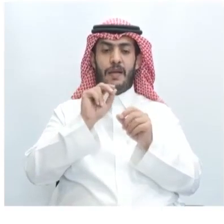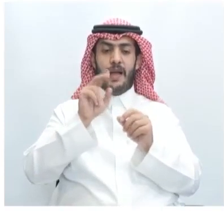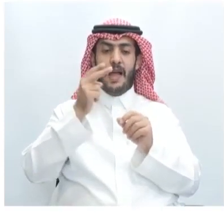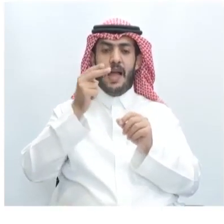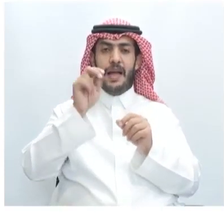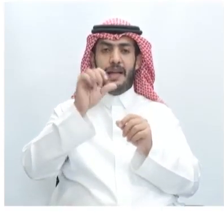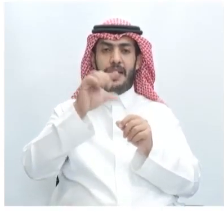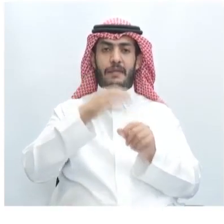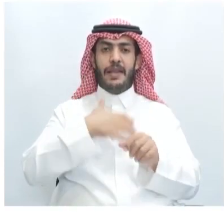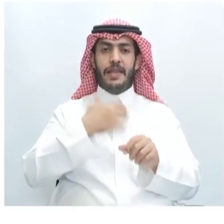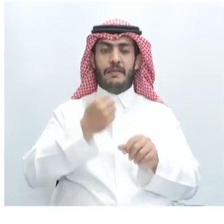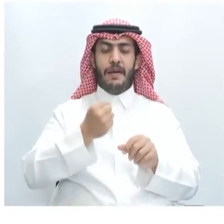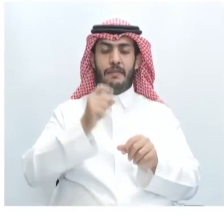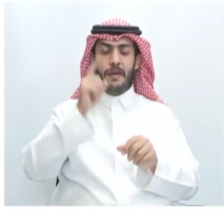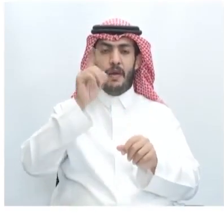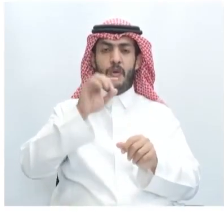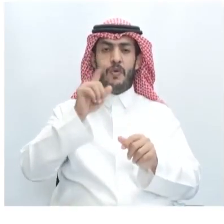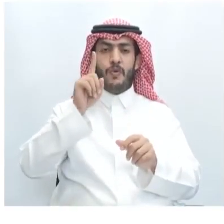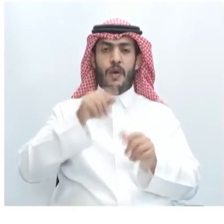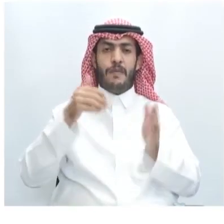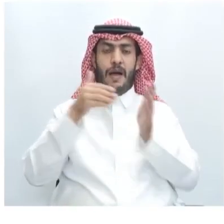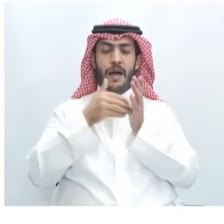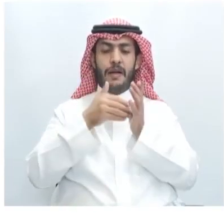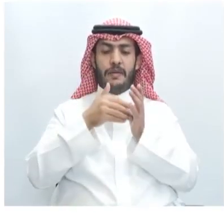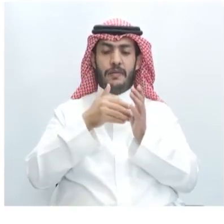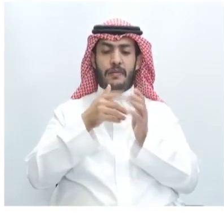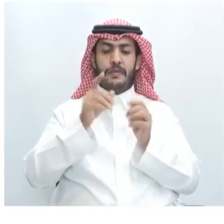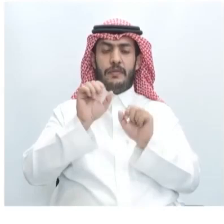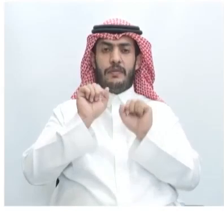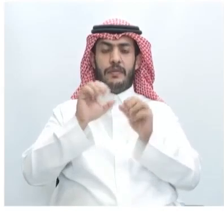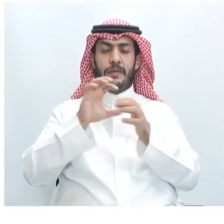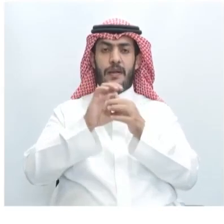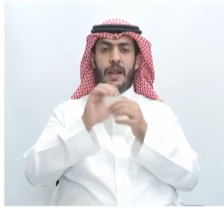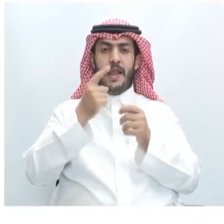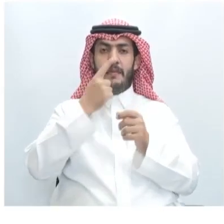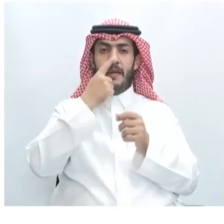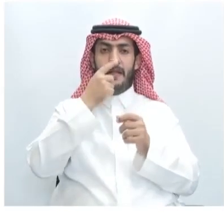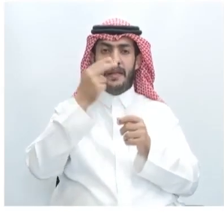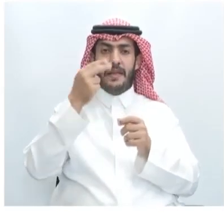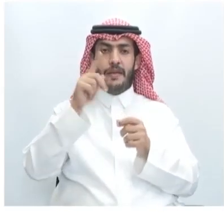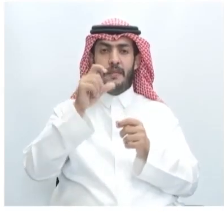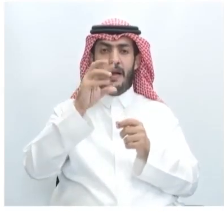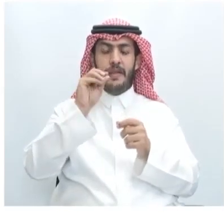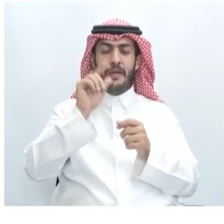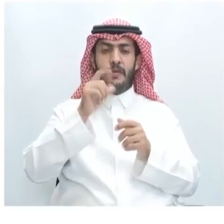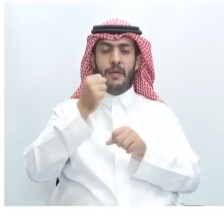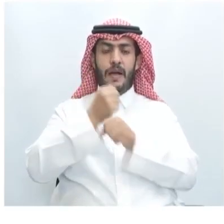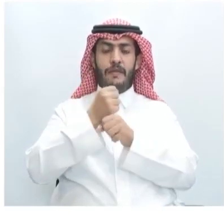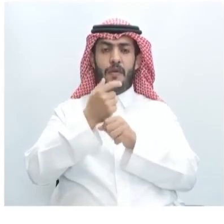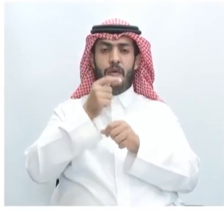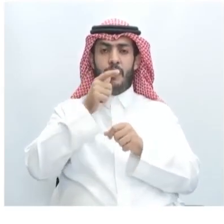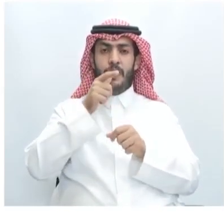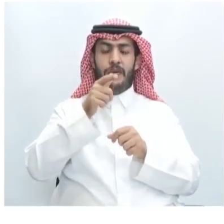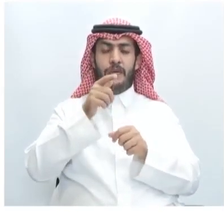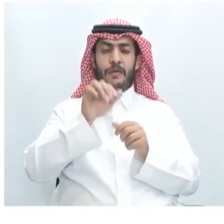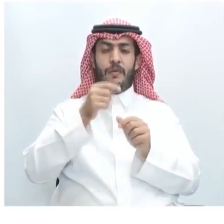كالايمان بالله واليوم الاخر ومنها ما يتعلق بالعبادات وافعال المكلفين واقوالهم